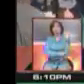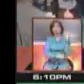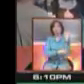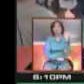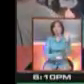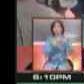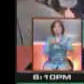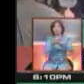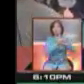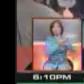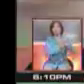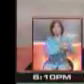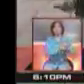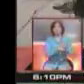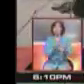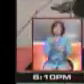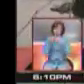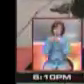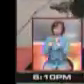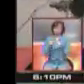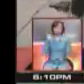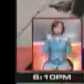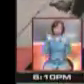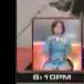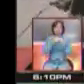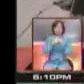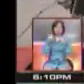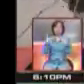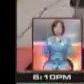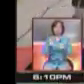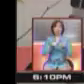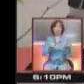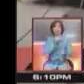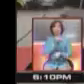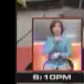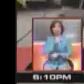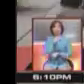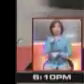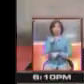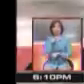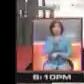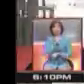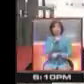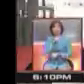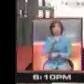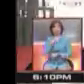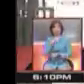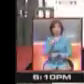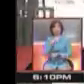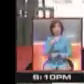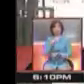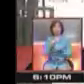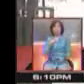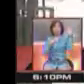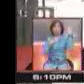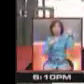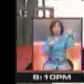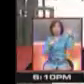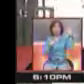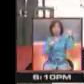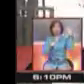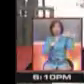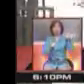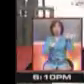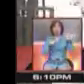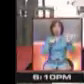nila para mas magandang tingnan. Depensa naman ng MMDA, matagal nang nakalatag ang proyekto. Nataon lang, may ADB pa. Talaga